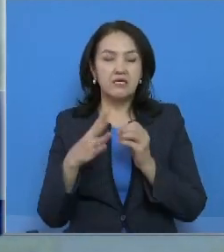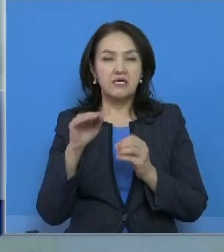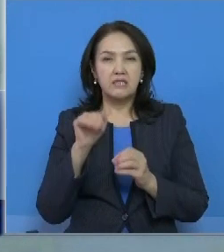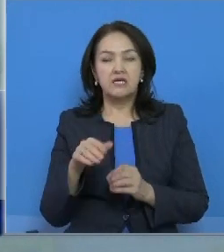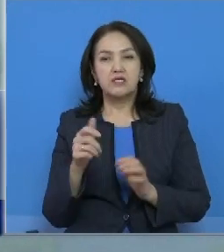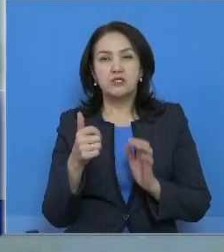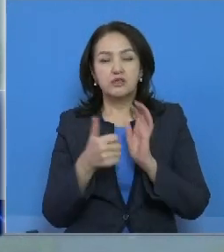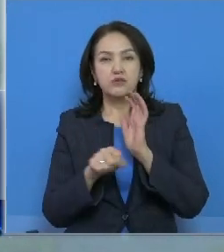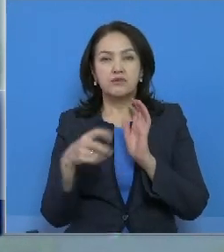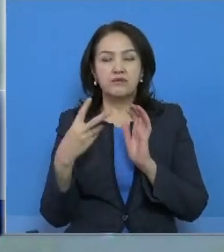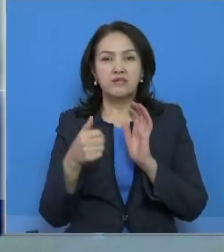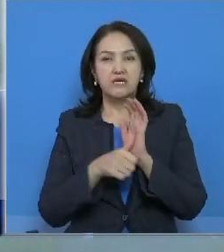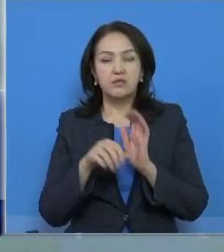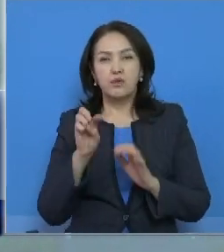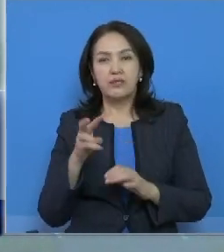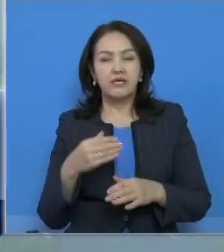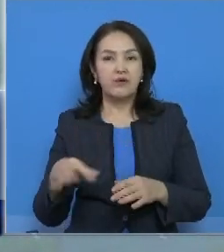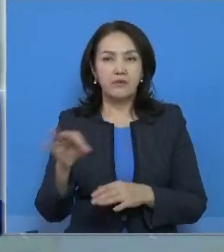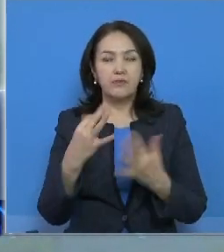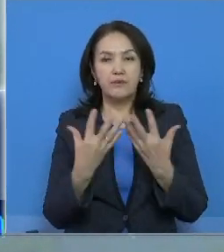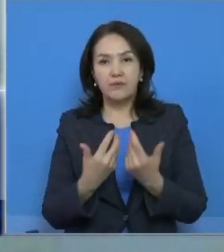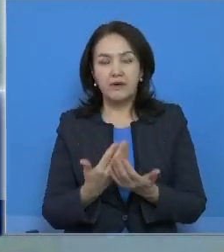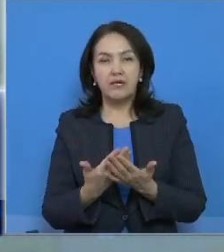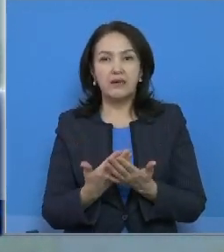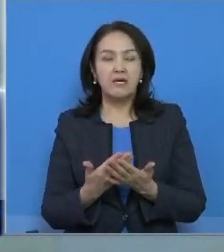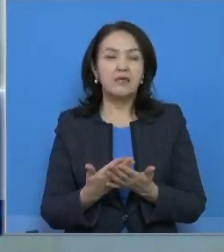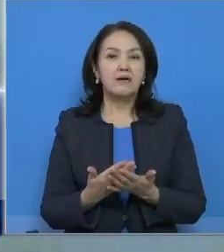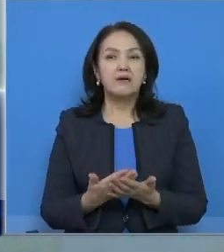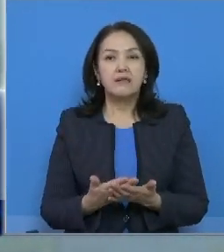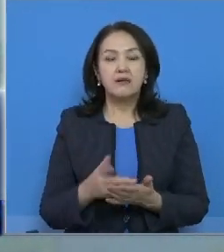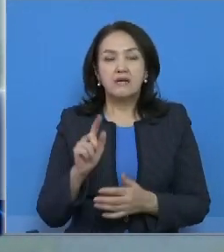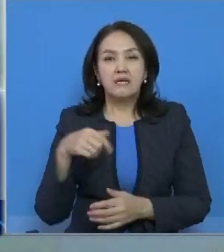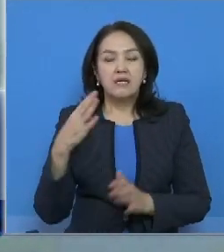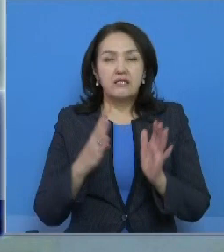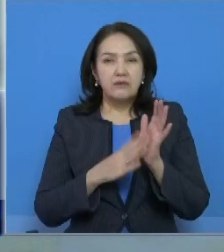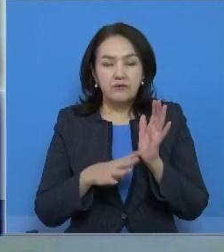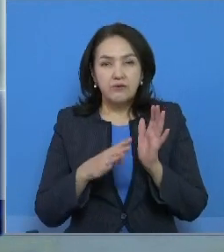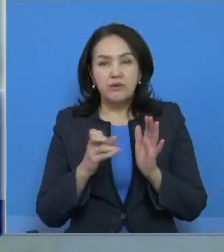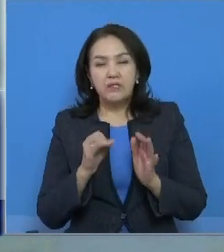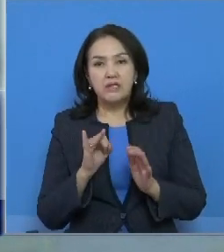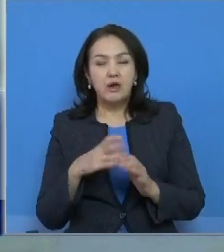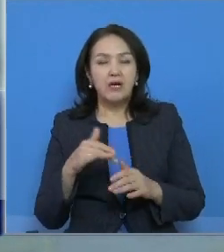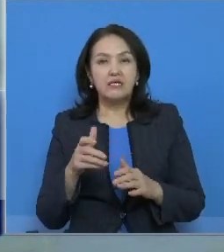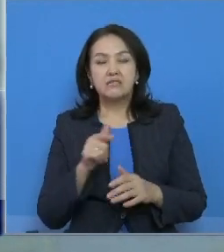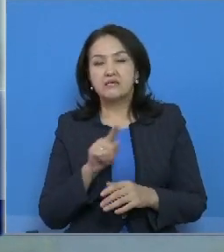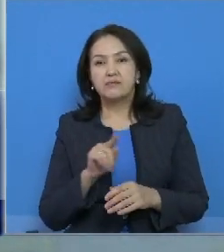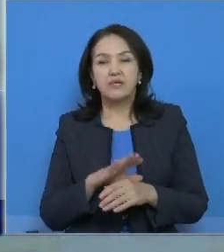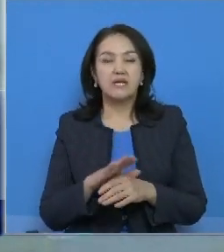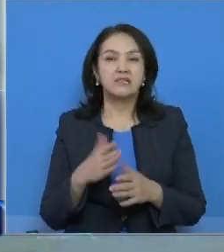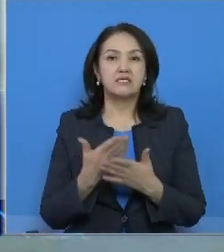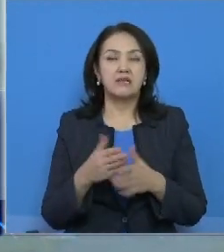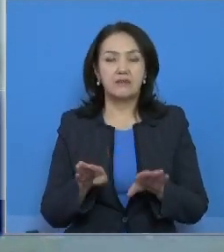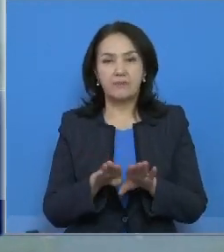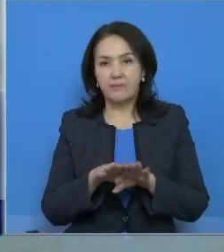14626 тонн в области насчитывается порядка 190 автогазаправочных станций и